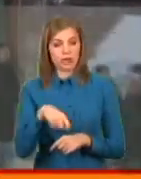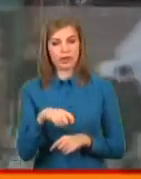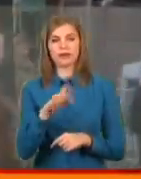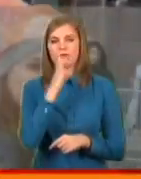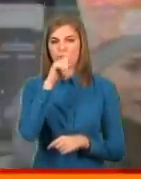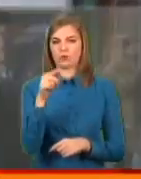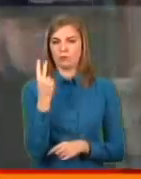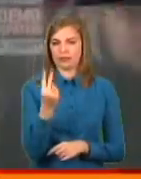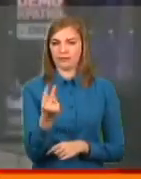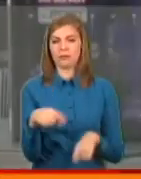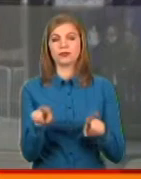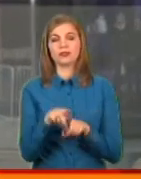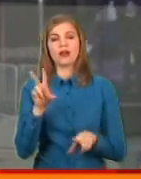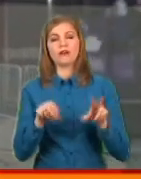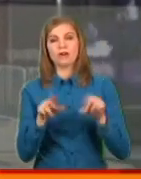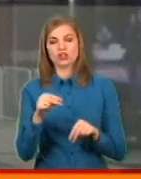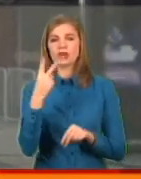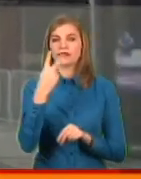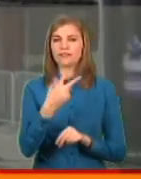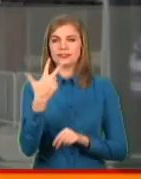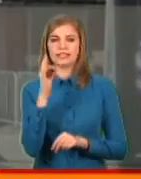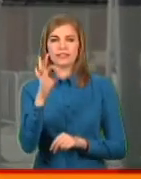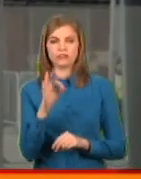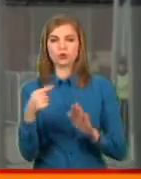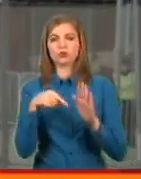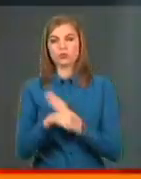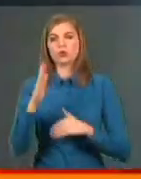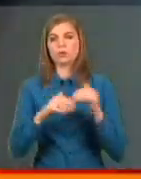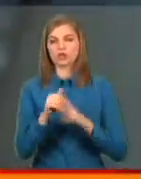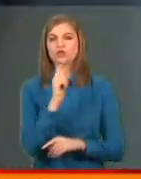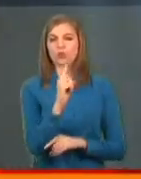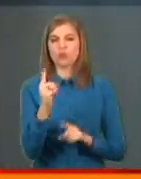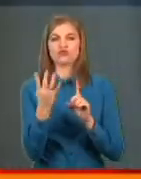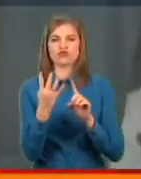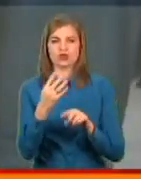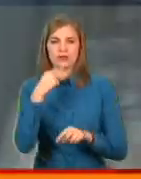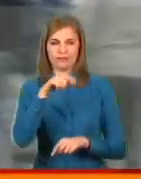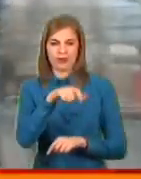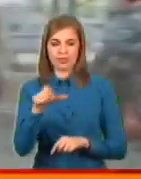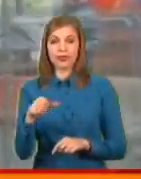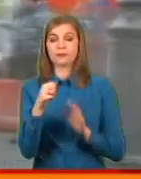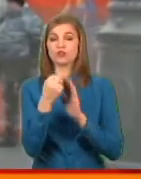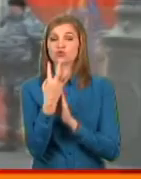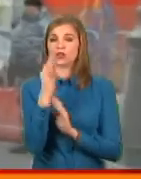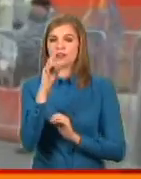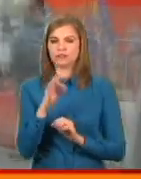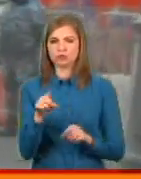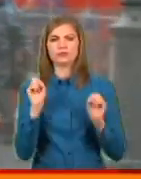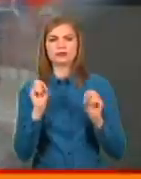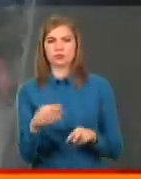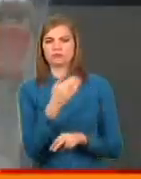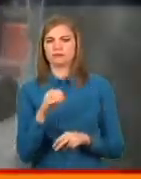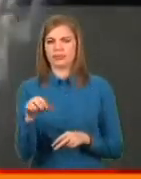– ворог номер 2. Так вважає 23%, тобто практично кожен четвертий. 14% вбачають загрози